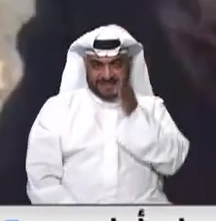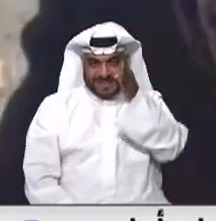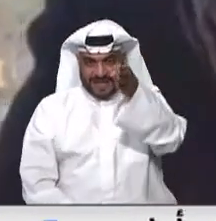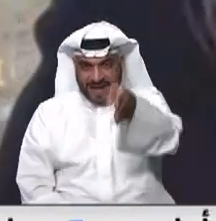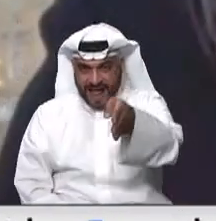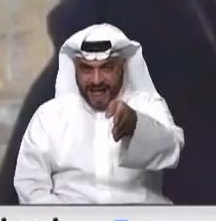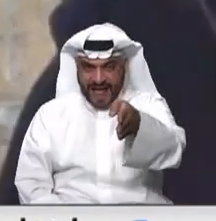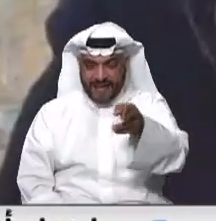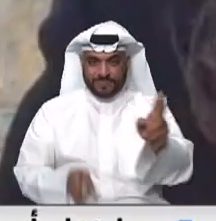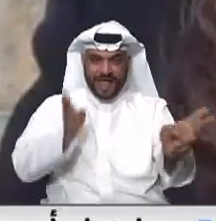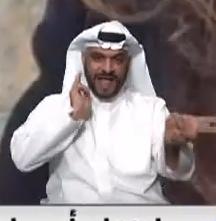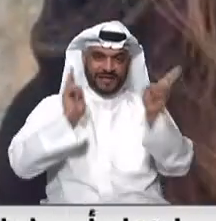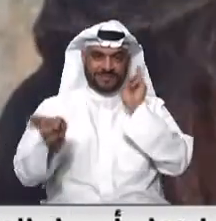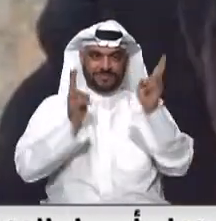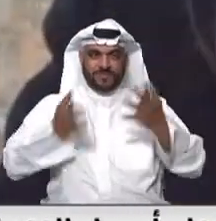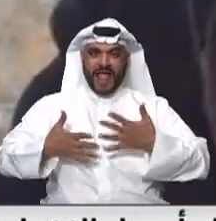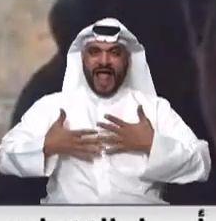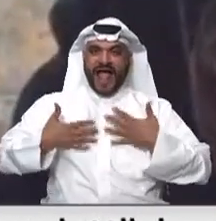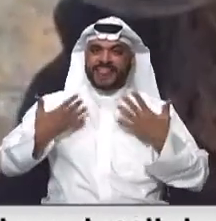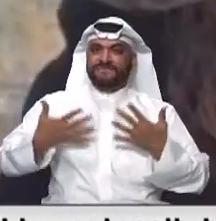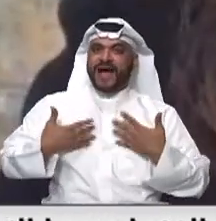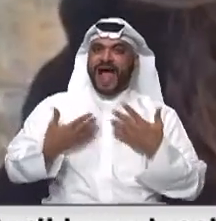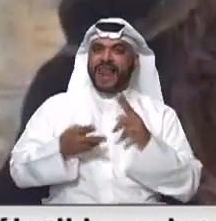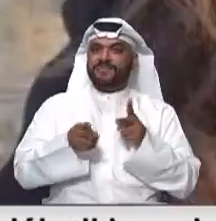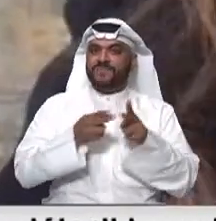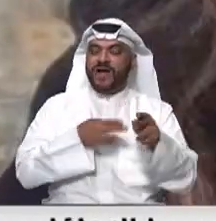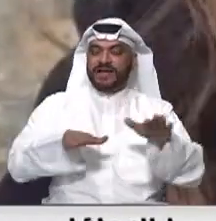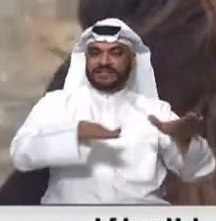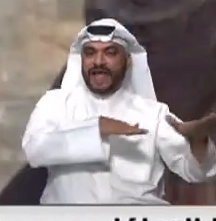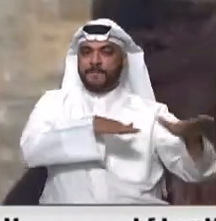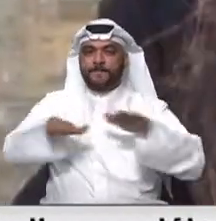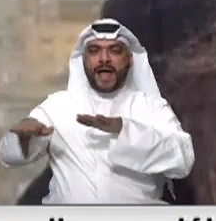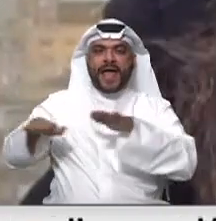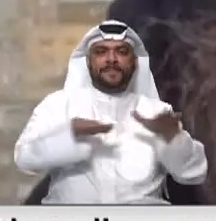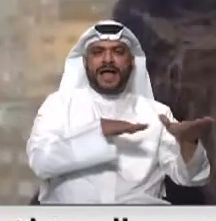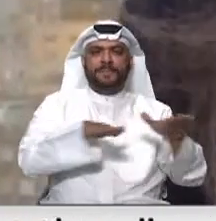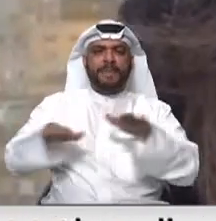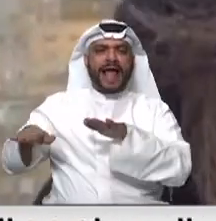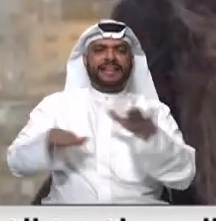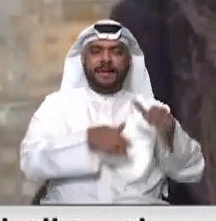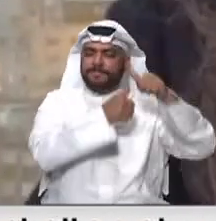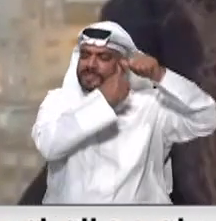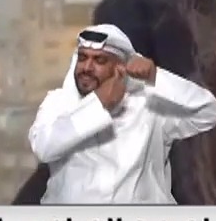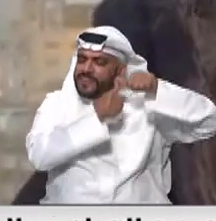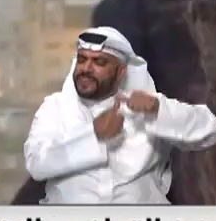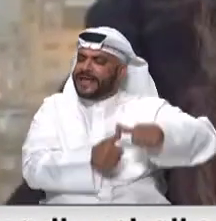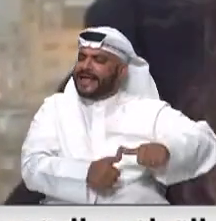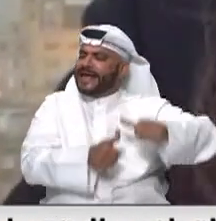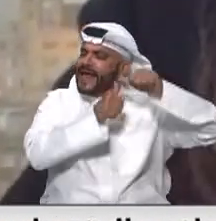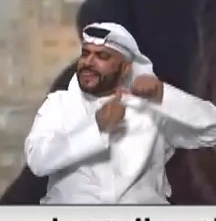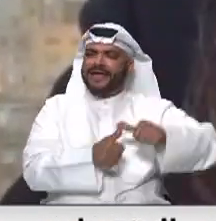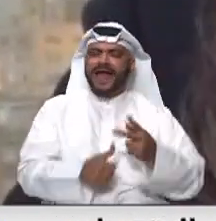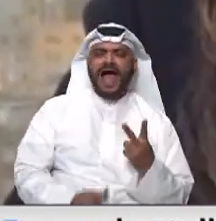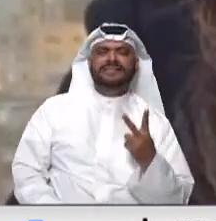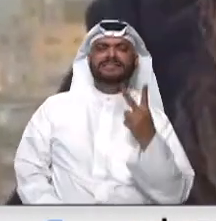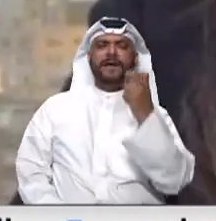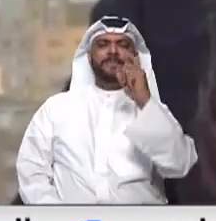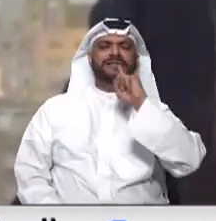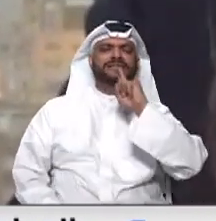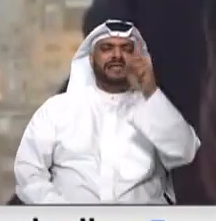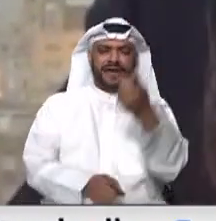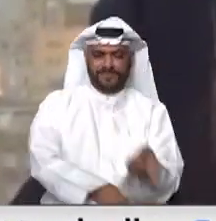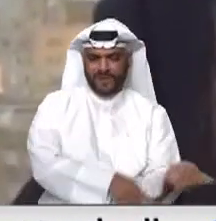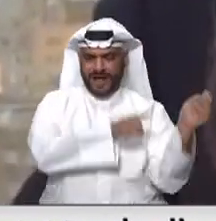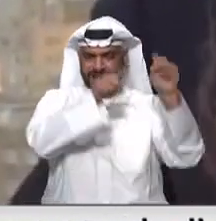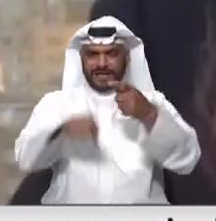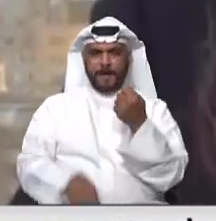وسيحضر احتفالية ذكرى تأسيس مكتب الاستثمار الكويتي في لندن. هل لديك معلومات حول